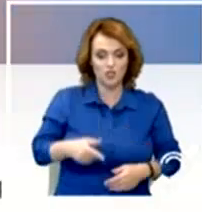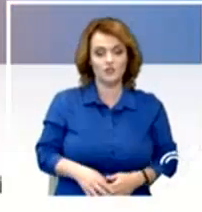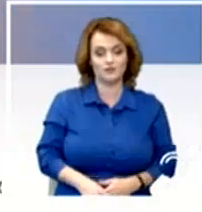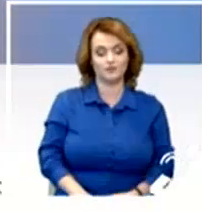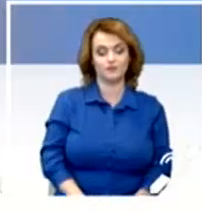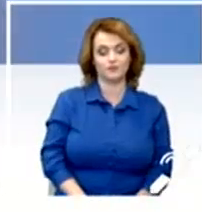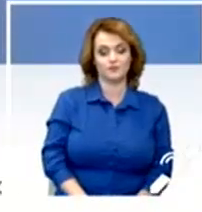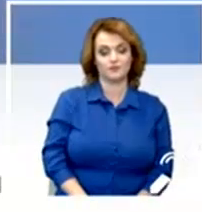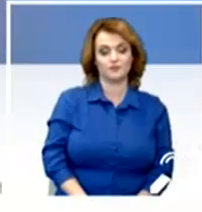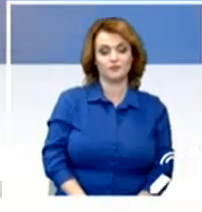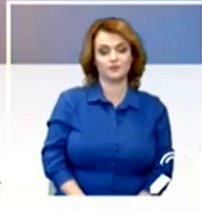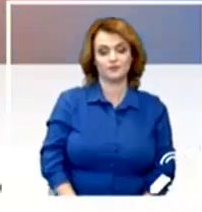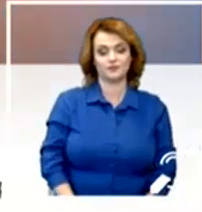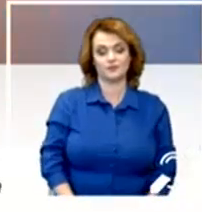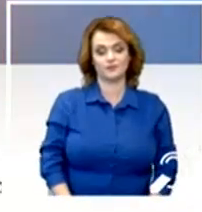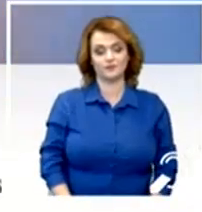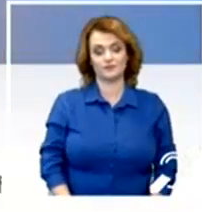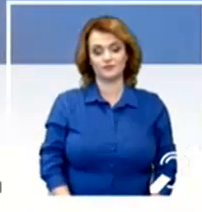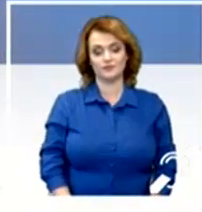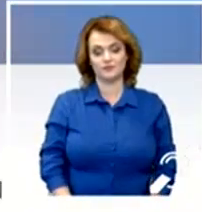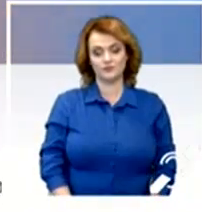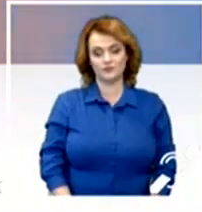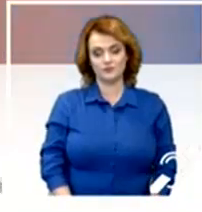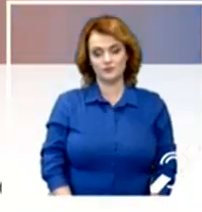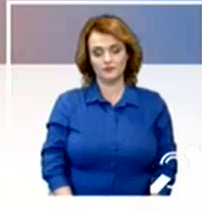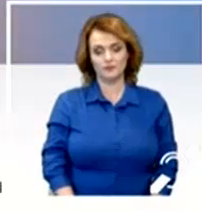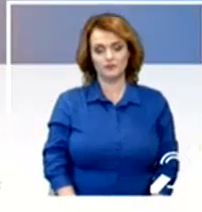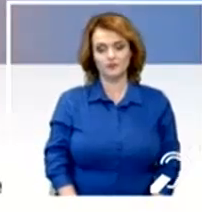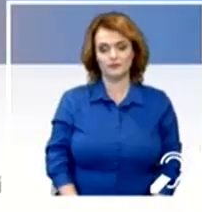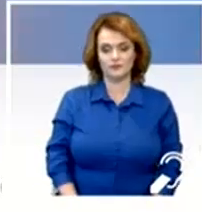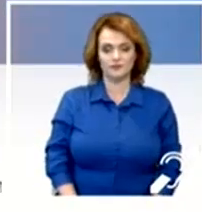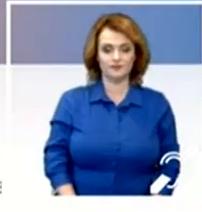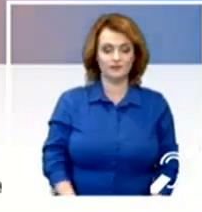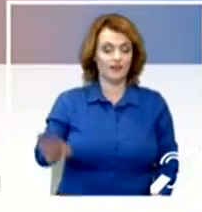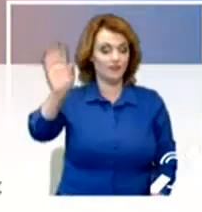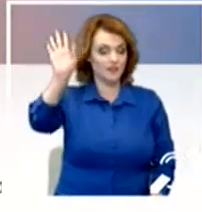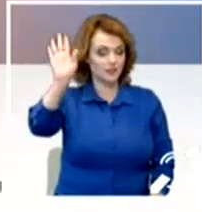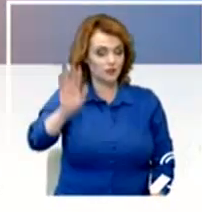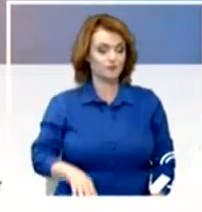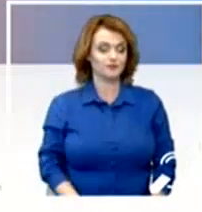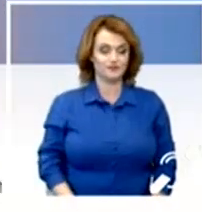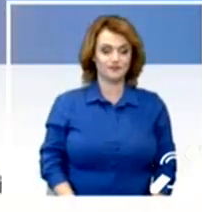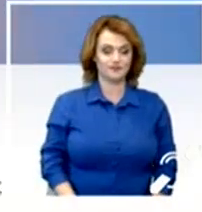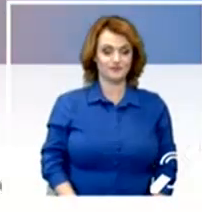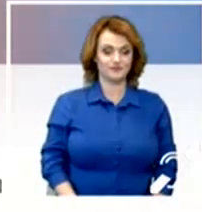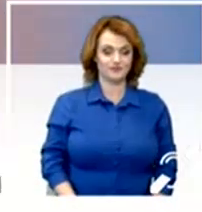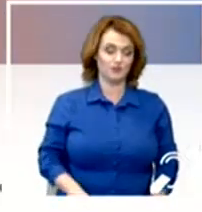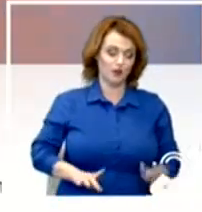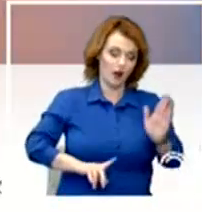sacul legat în spate și armele în mâini. Vă salut!